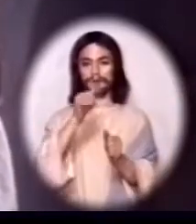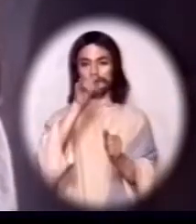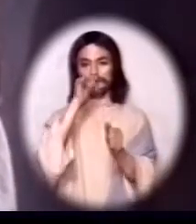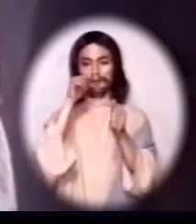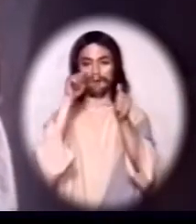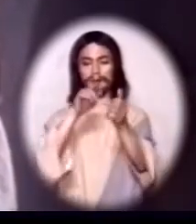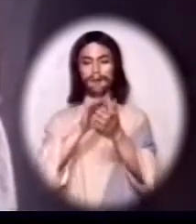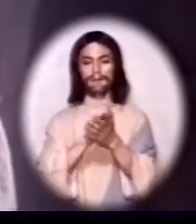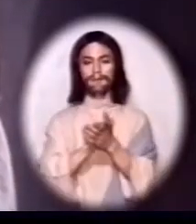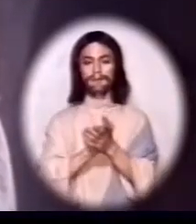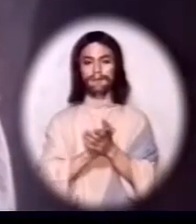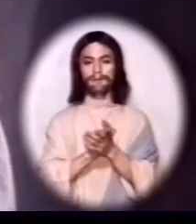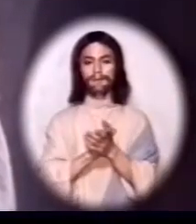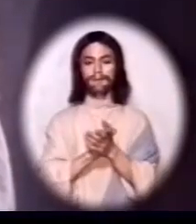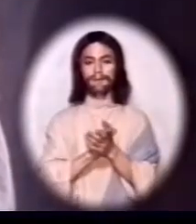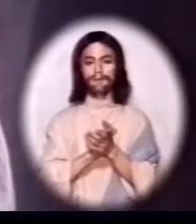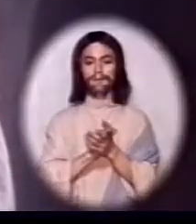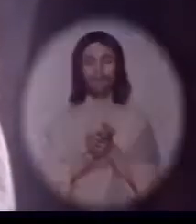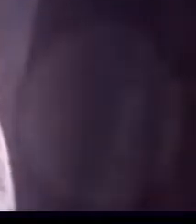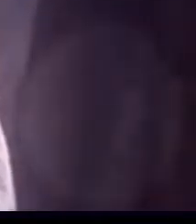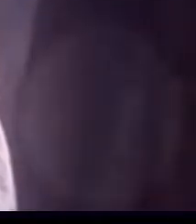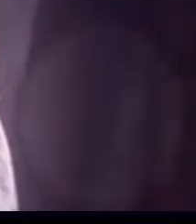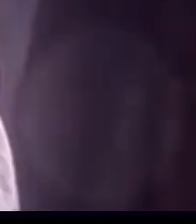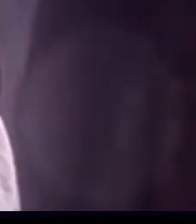머물러 있도록 해라.